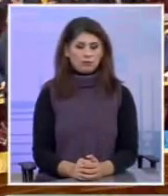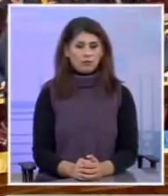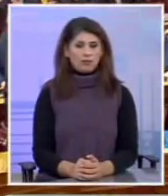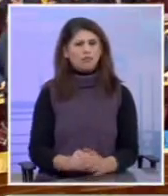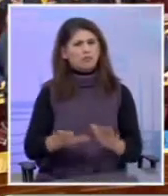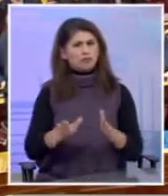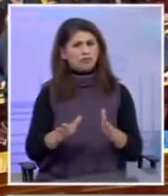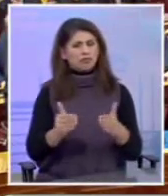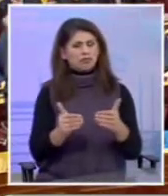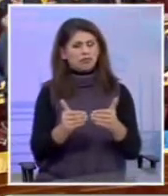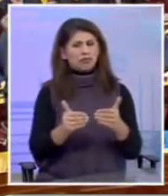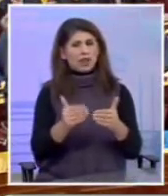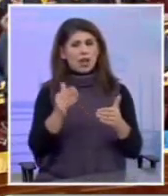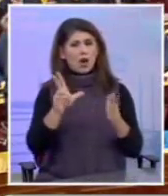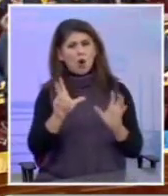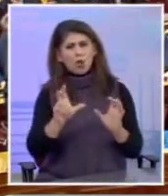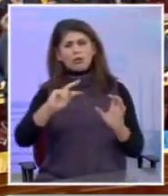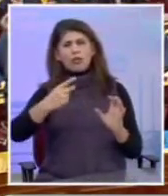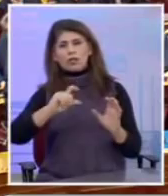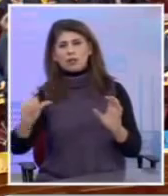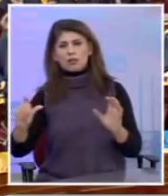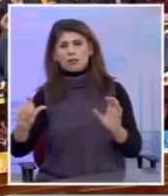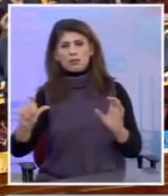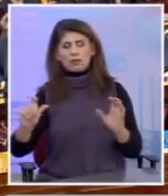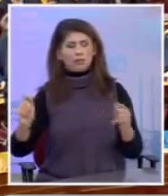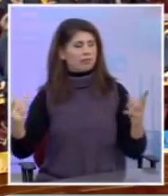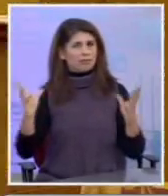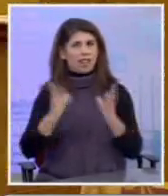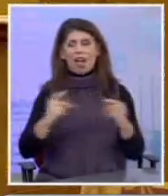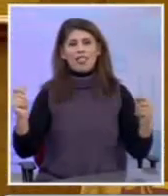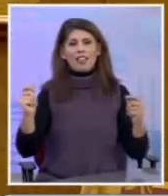κοντά στα 100 δις, όχι 80 δις. Είχαμε χάσει τον έλεγχο από τότε.